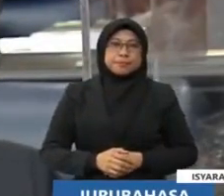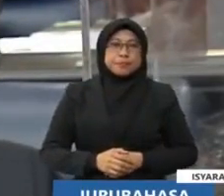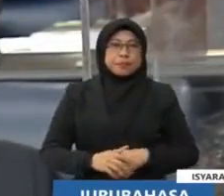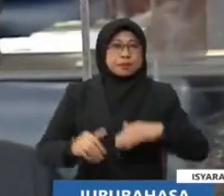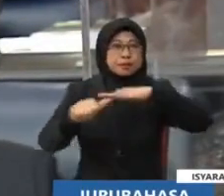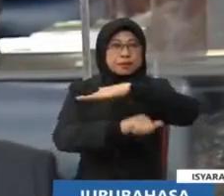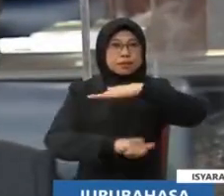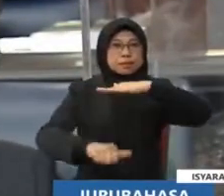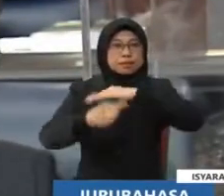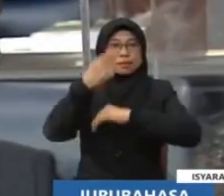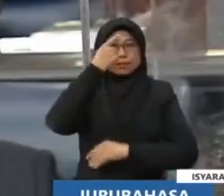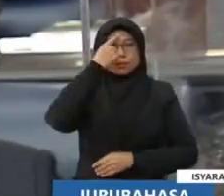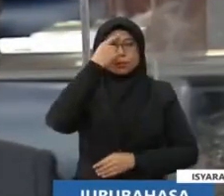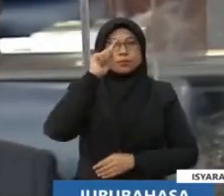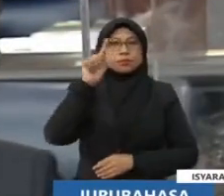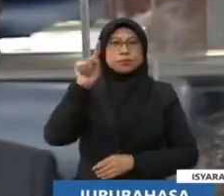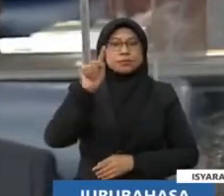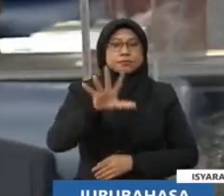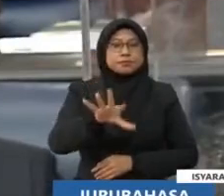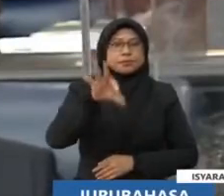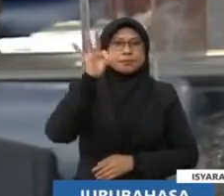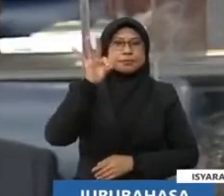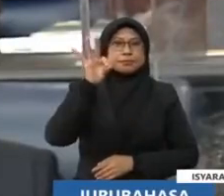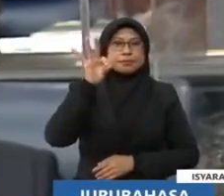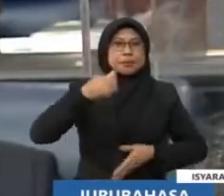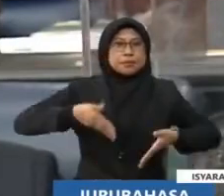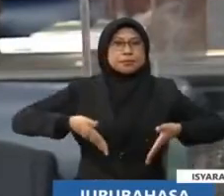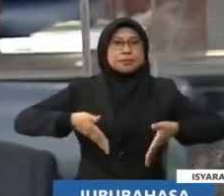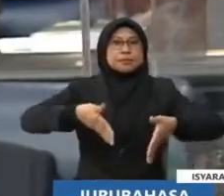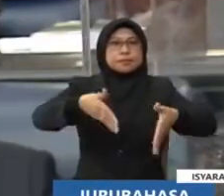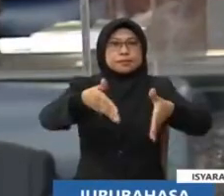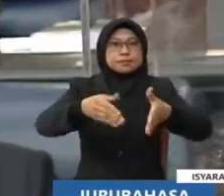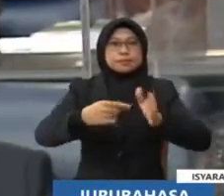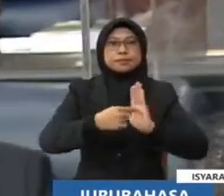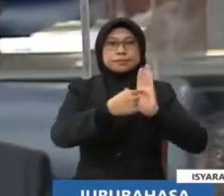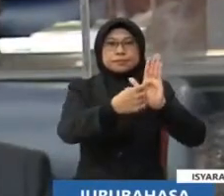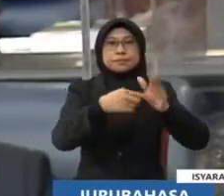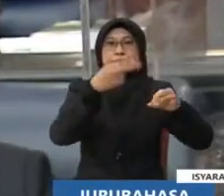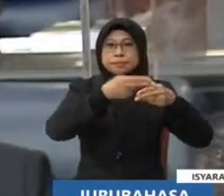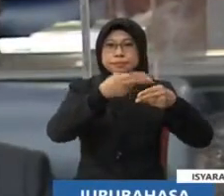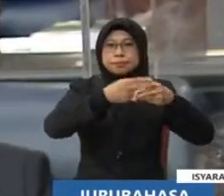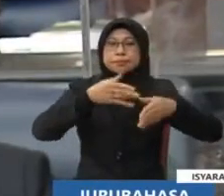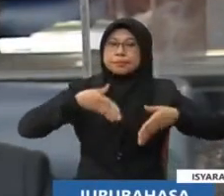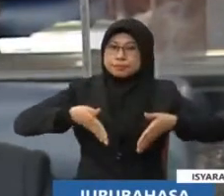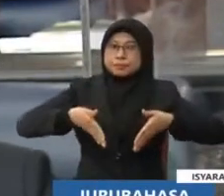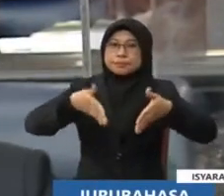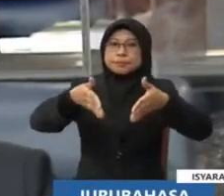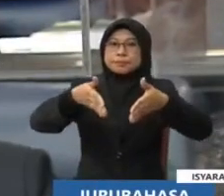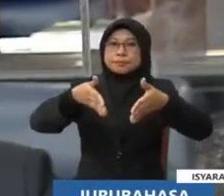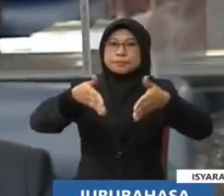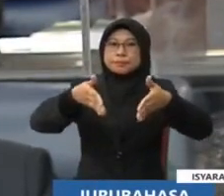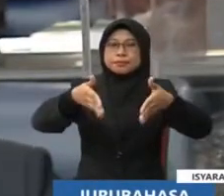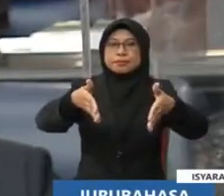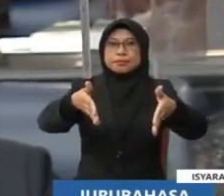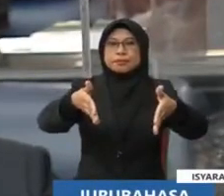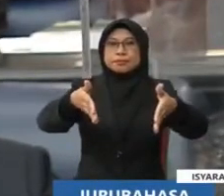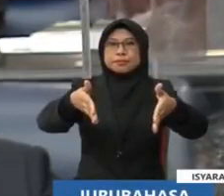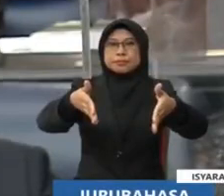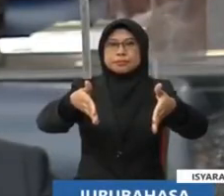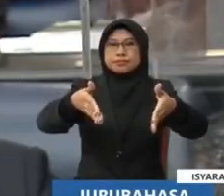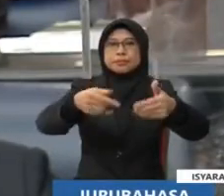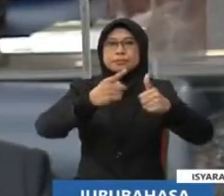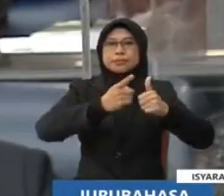Petunjuk asas bagi mengenal pasti status jalan adalah merujuk kepada nama jalan tersebut,